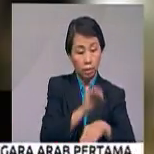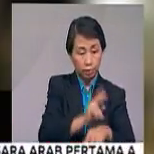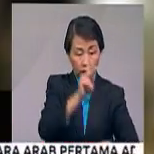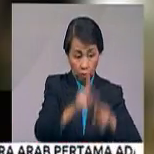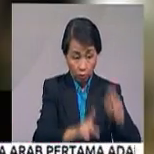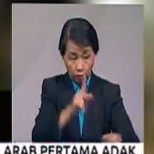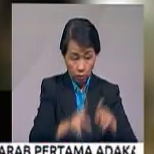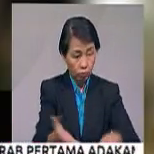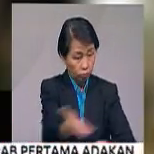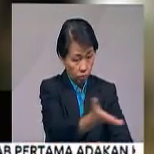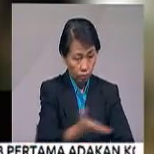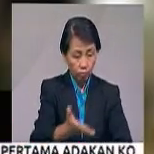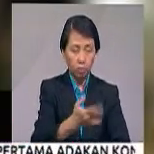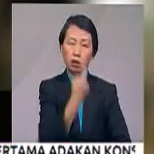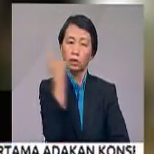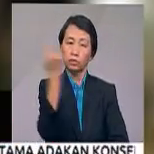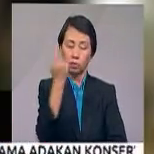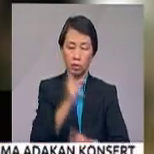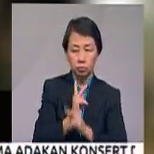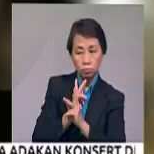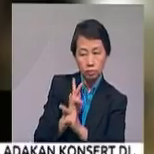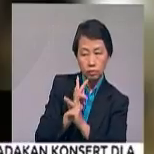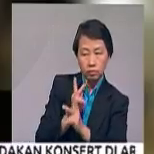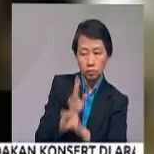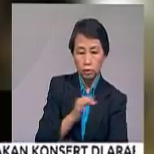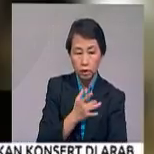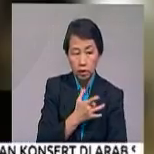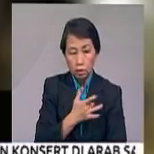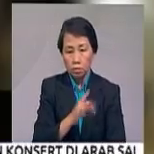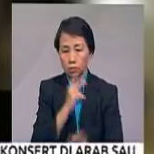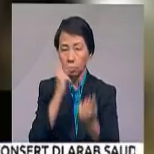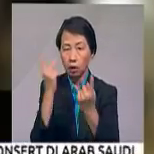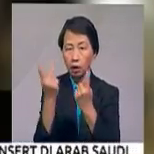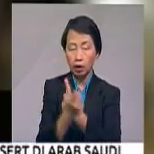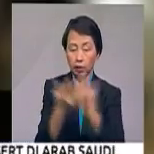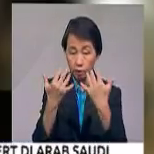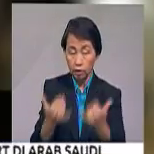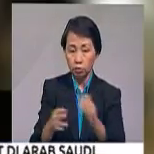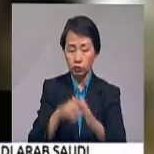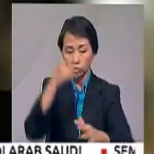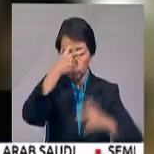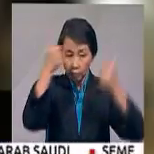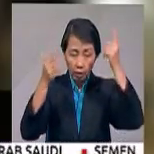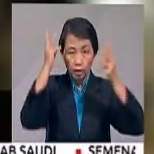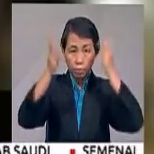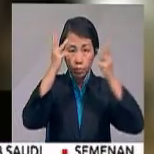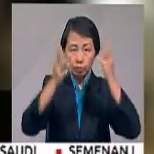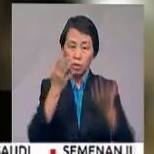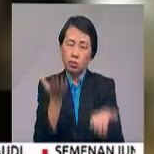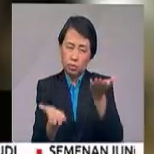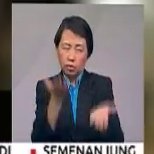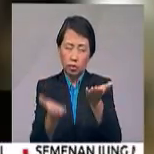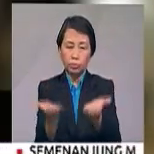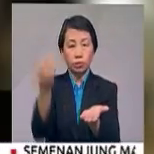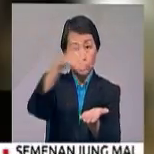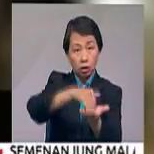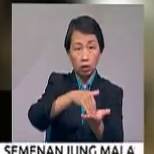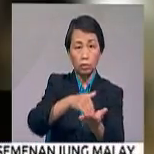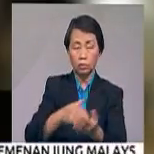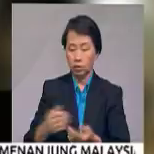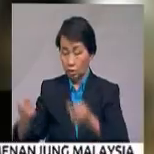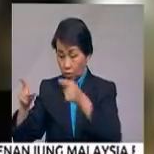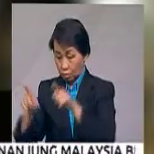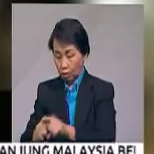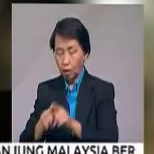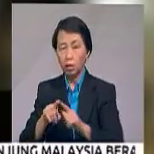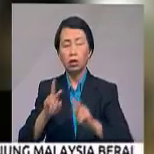yang terjejas agar sentiasa berwaspada dan peka dengan keadaan semasa kerana bimbang banjir berulang. Dalam kejadian banjir